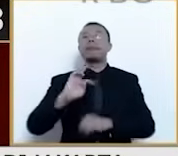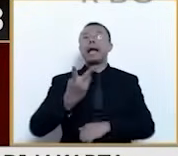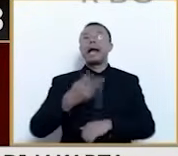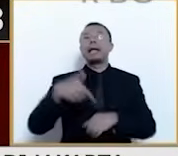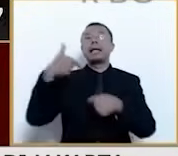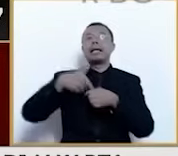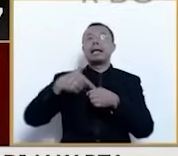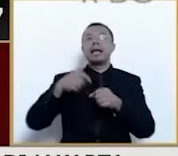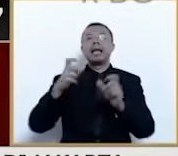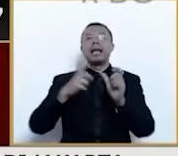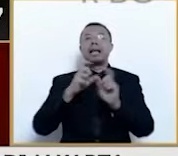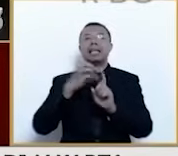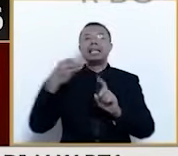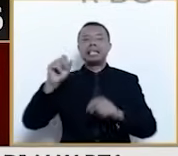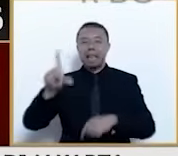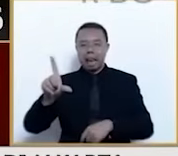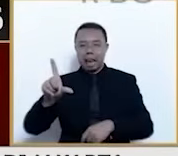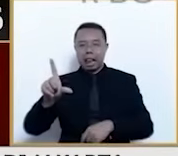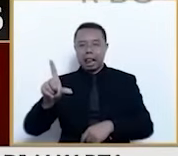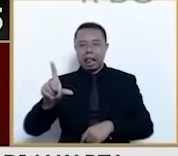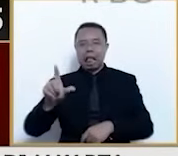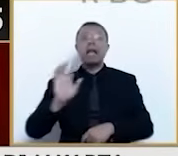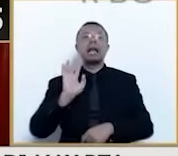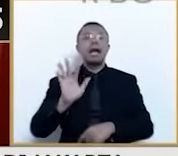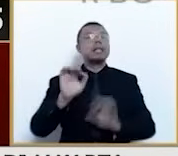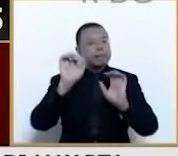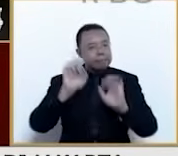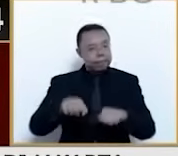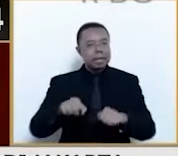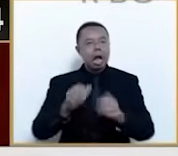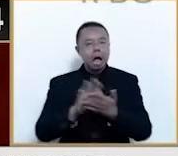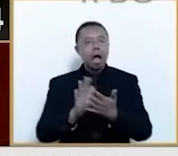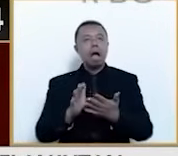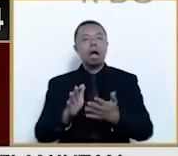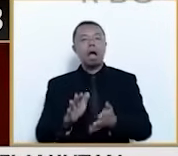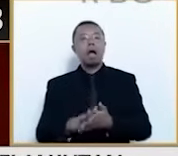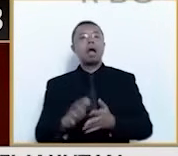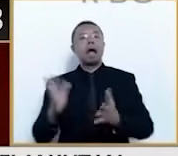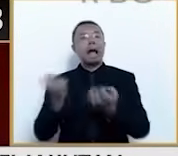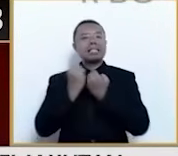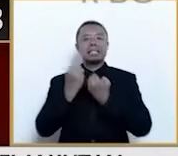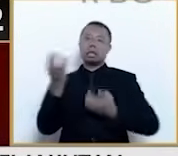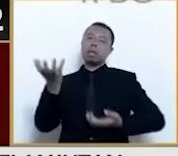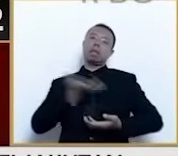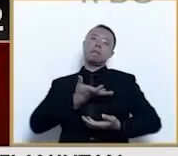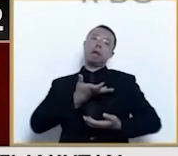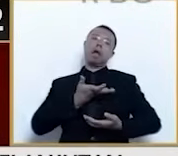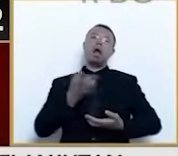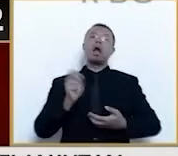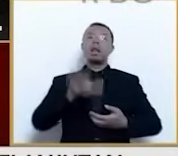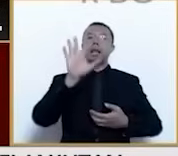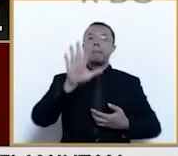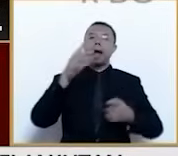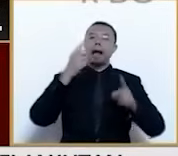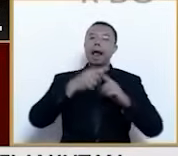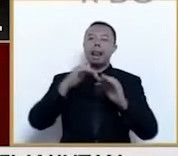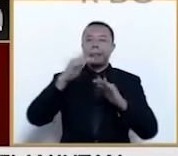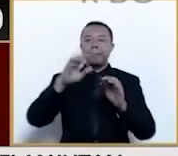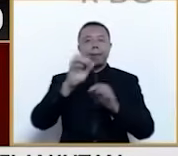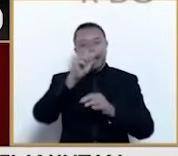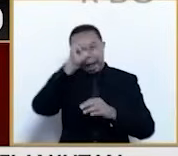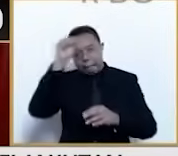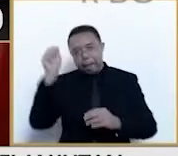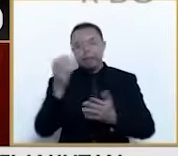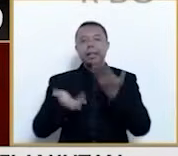biodiesel, sehingga masyarakat di sana bisa menikmati hasilnya, karena ini lebih hemat 5 kali dari